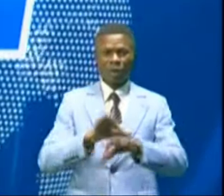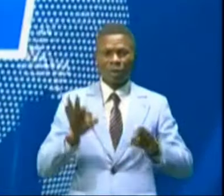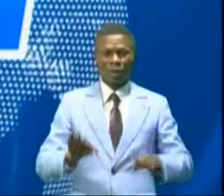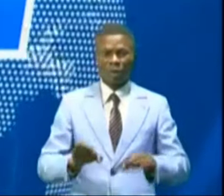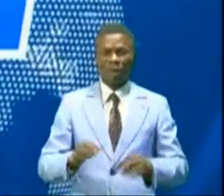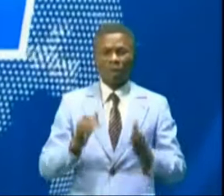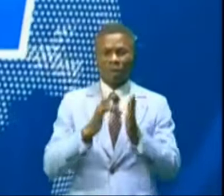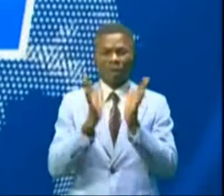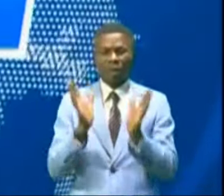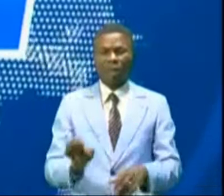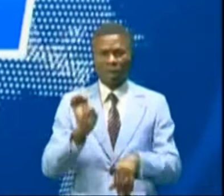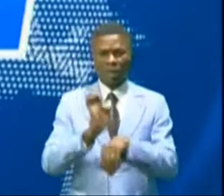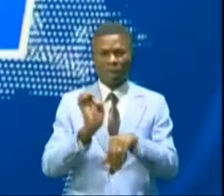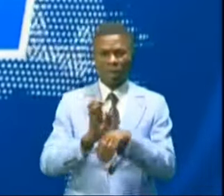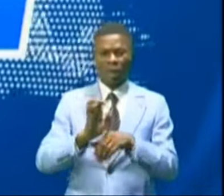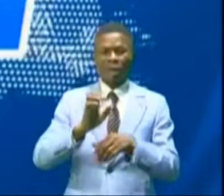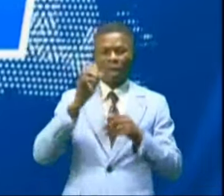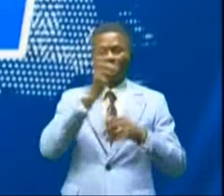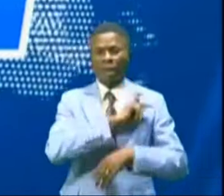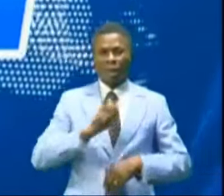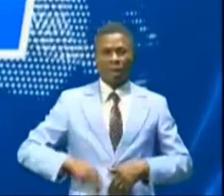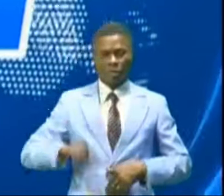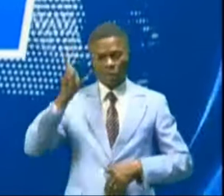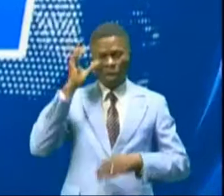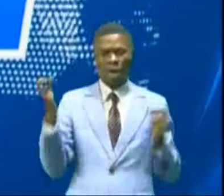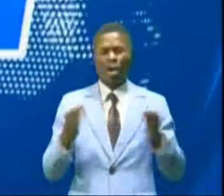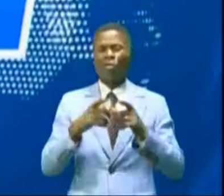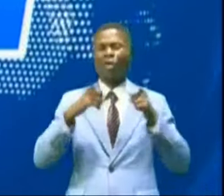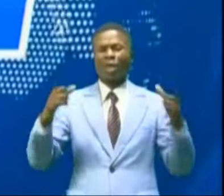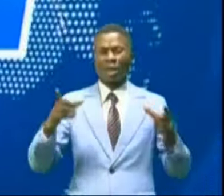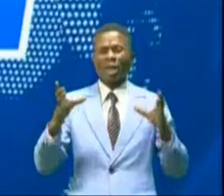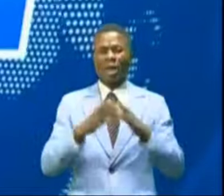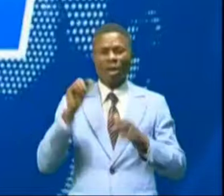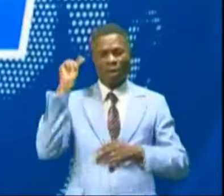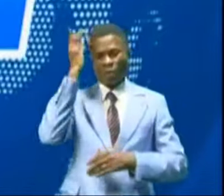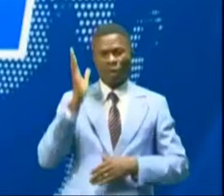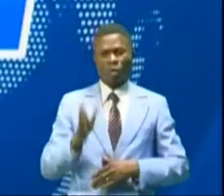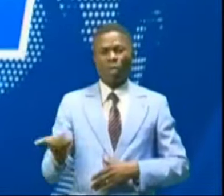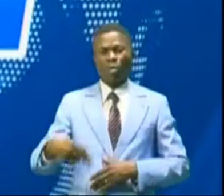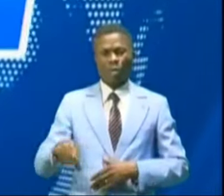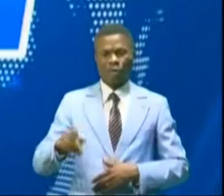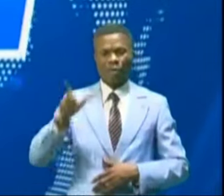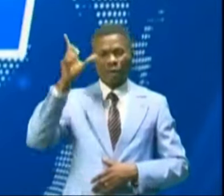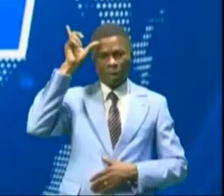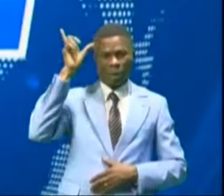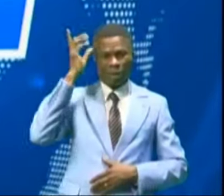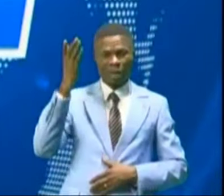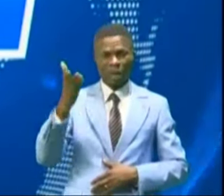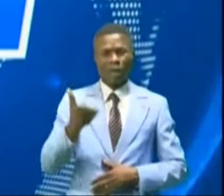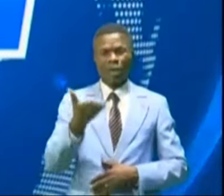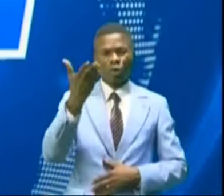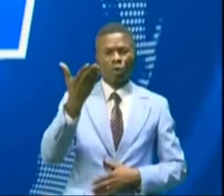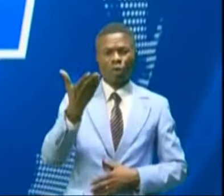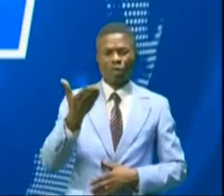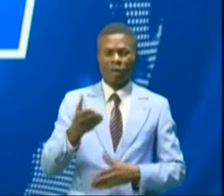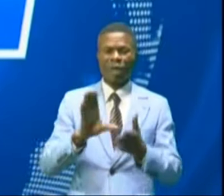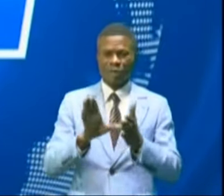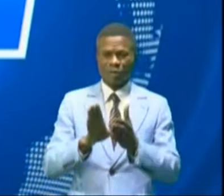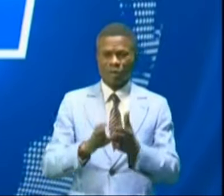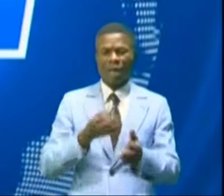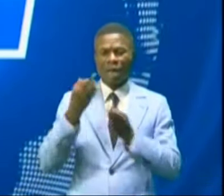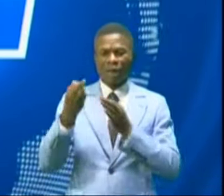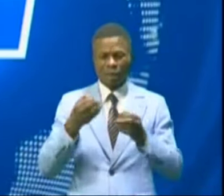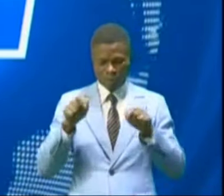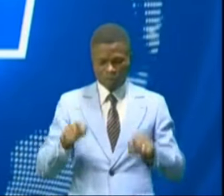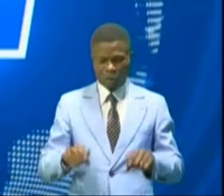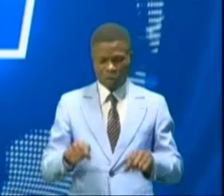Les fidèles de Lubumbashi ont célébré cette grande fête avec le gouverneur de cette province, Jacques Kiabula Katui. D'autres